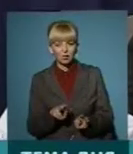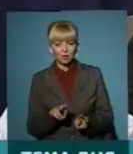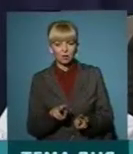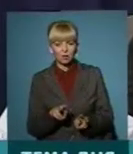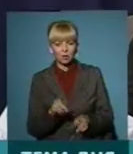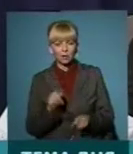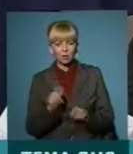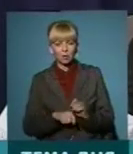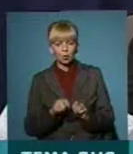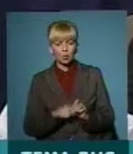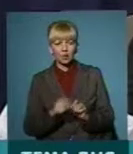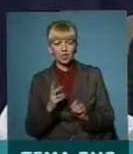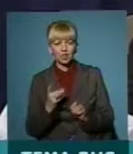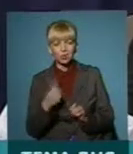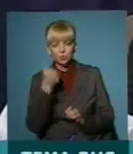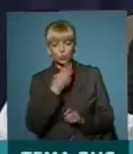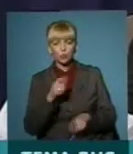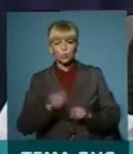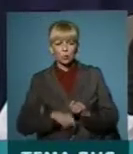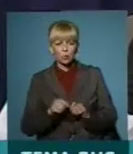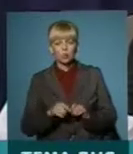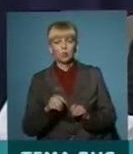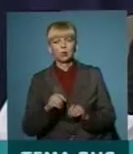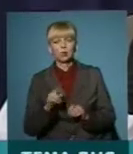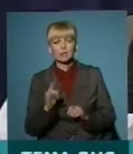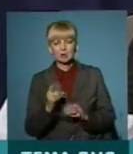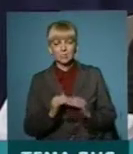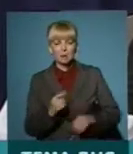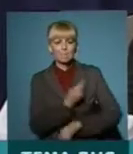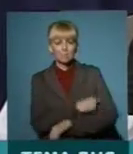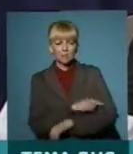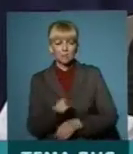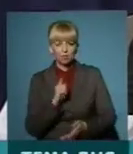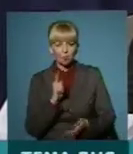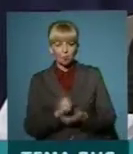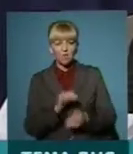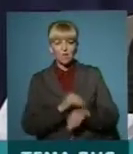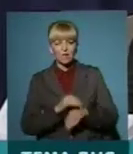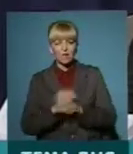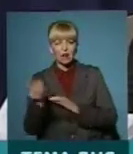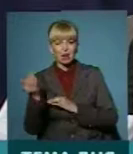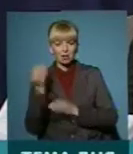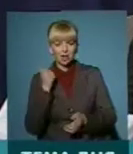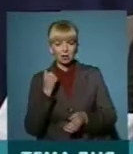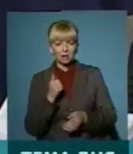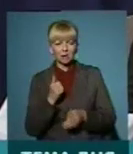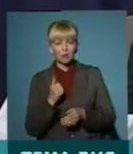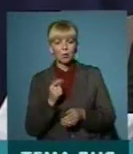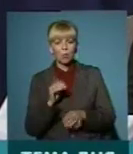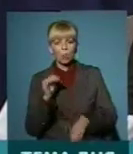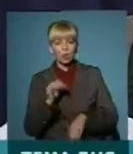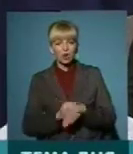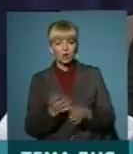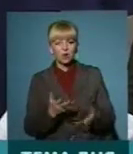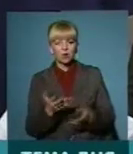бесплатная проверка 2-3 раза в год надо проверять детей, это медицинское обязательно должно не проходить. Выявлять на ранней стадии, потому что именно на ранней стадии можно